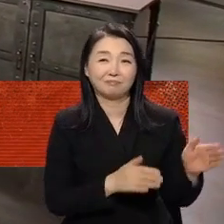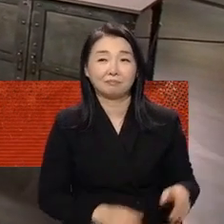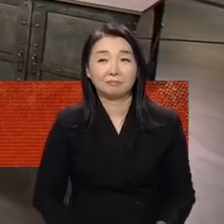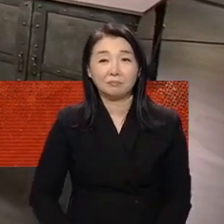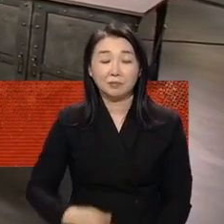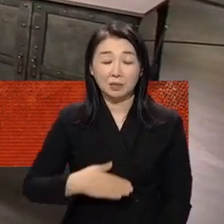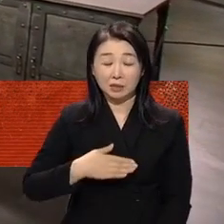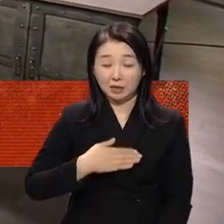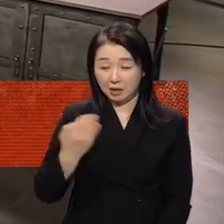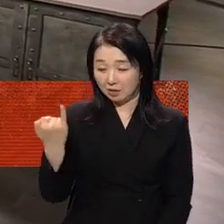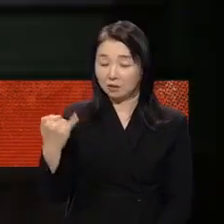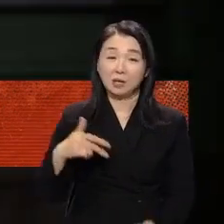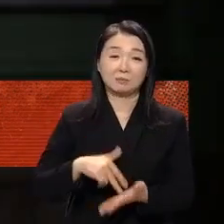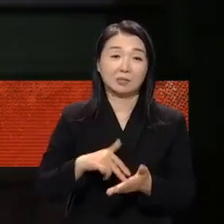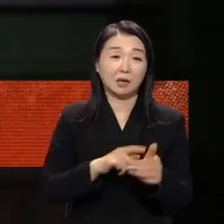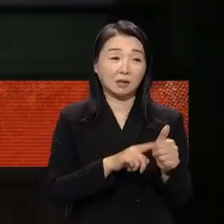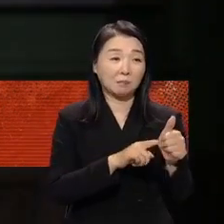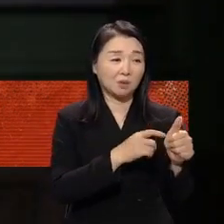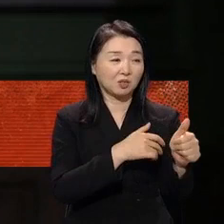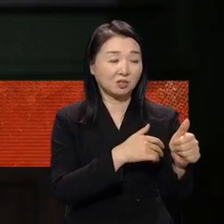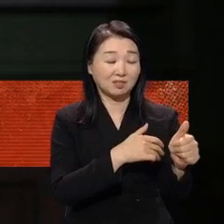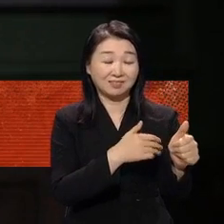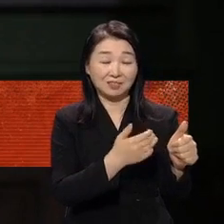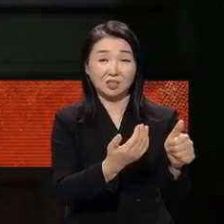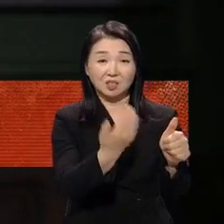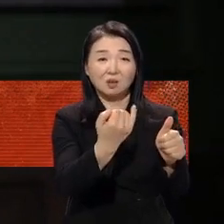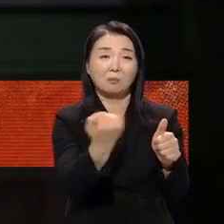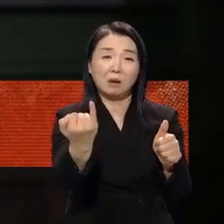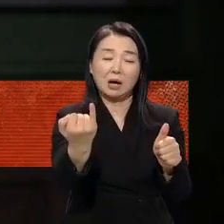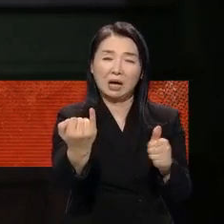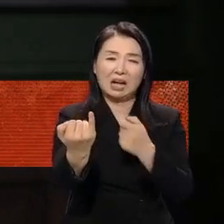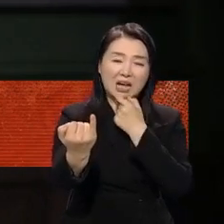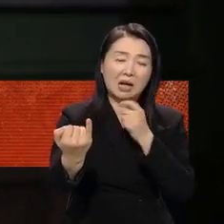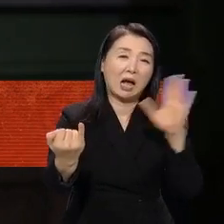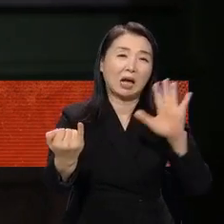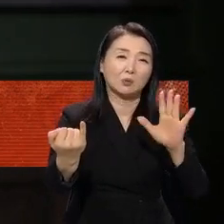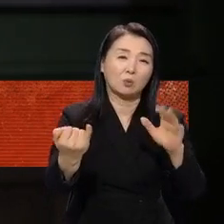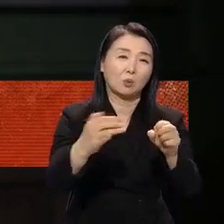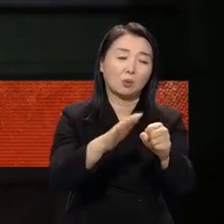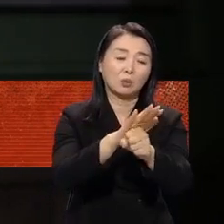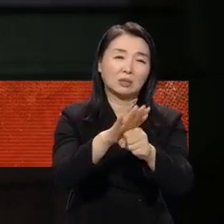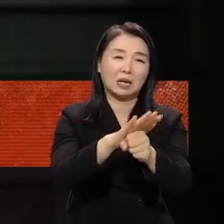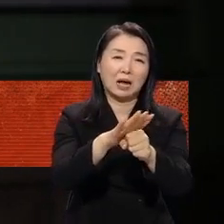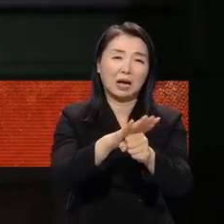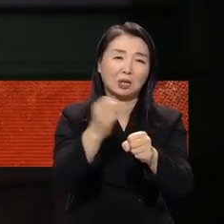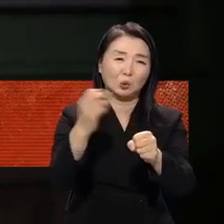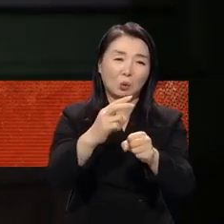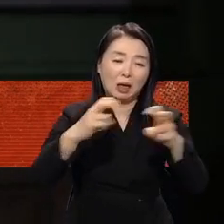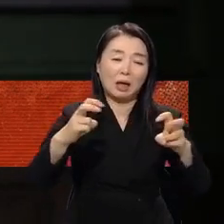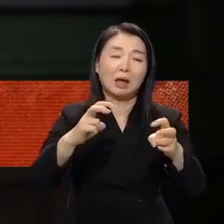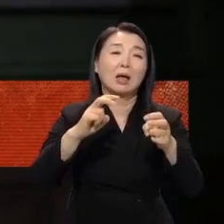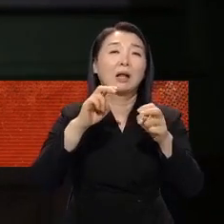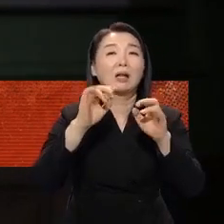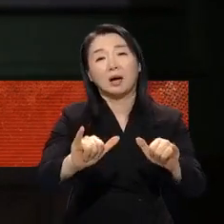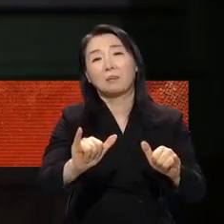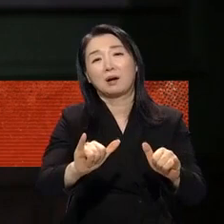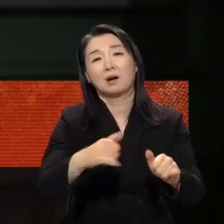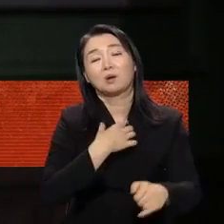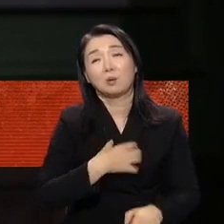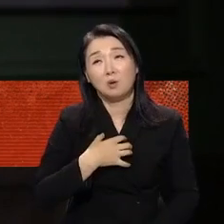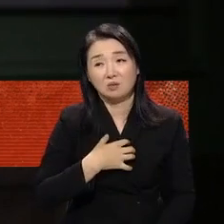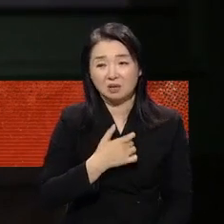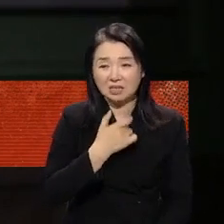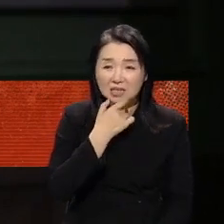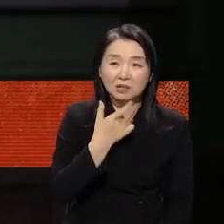사연자 아면이 남편의 전처에 대한 마음이 치가 떨리기 싫은게 아니라 애증 이까 봐 너무 걱정이 될 거 같아요 싫은 건 맞는데 그